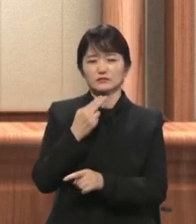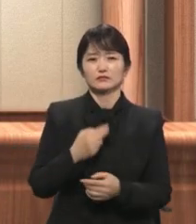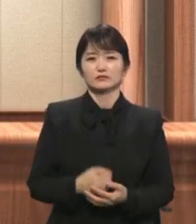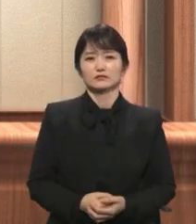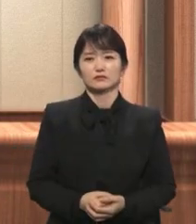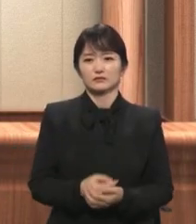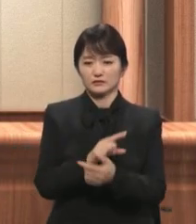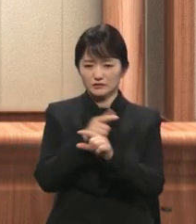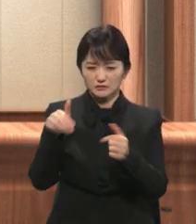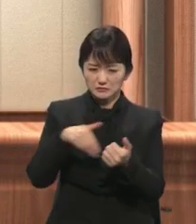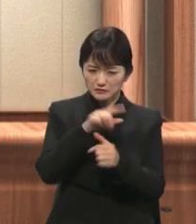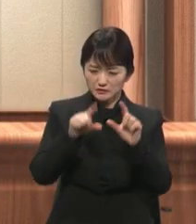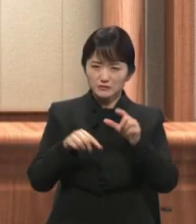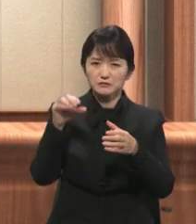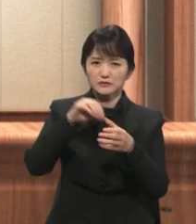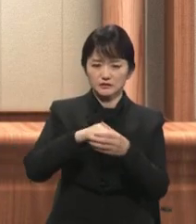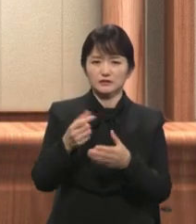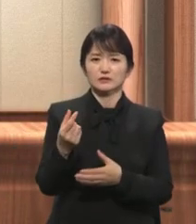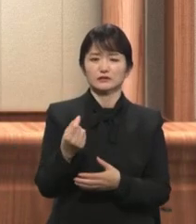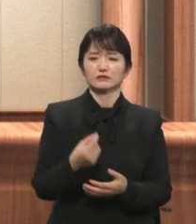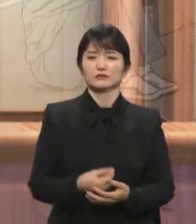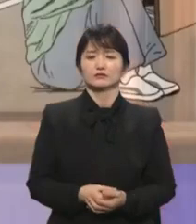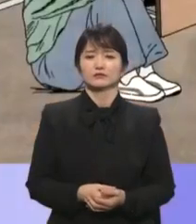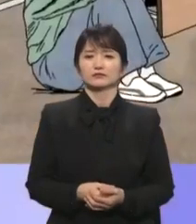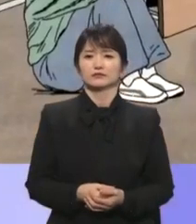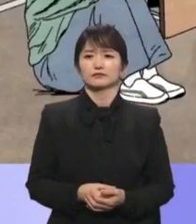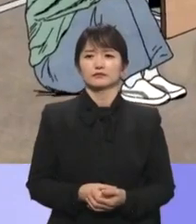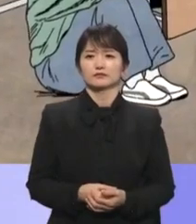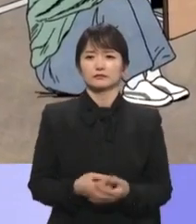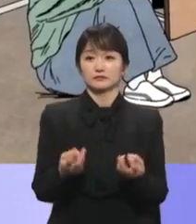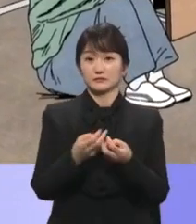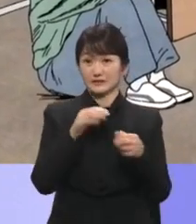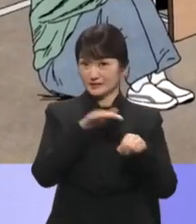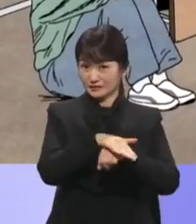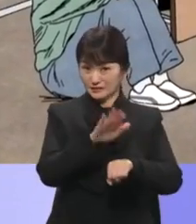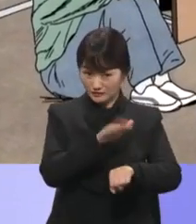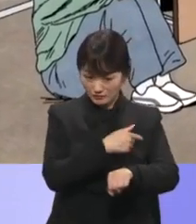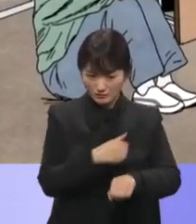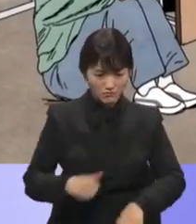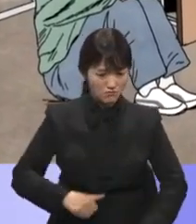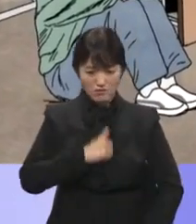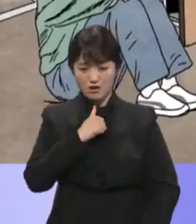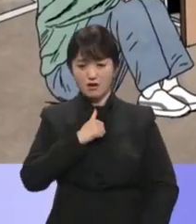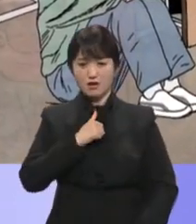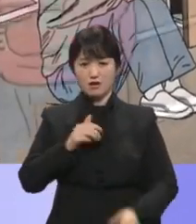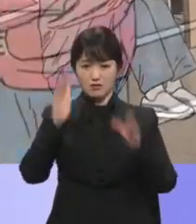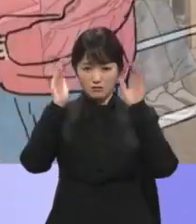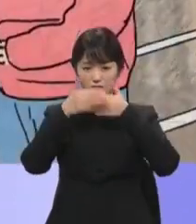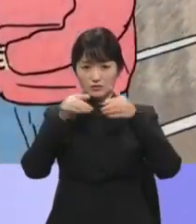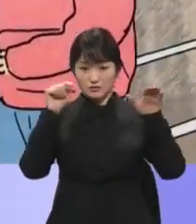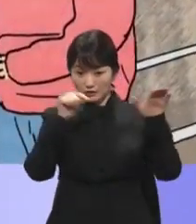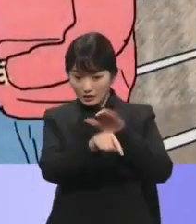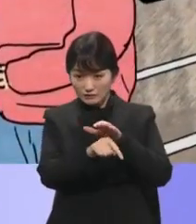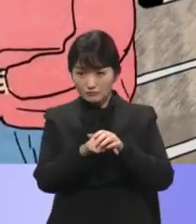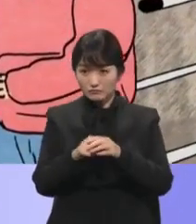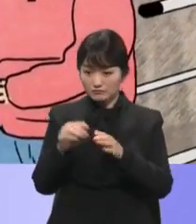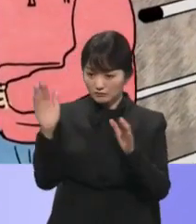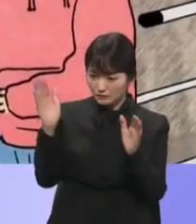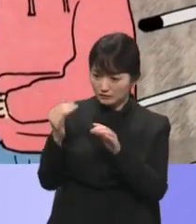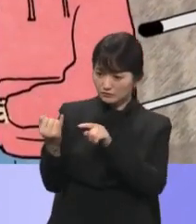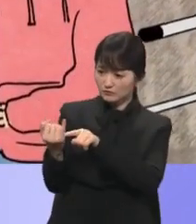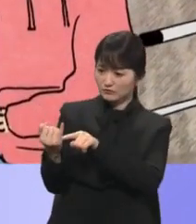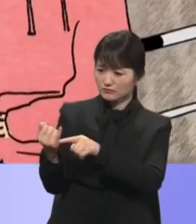뭐 여러 가지 상황이 좀 반영이 된 거 같은데 근데 사실 방식이 잘못됐죠 화가 나더라도 교실에서 저렇게 아이들을 상대로